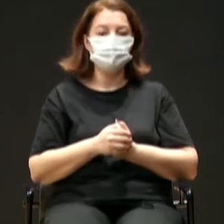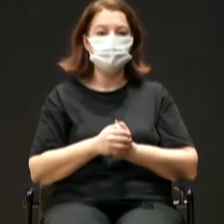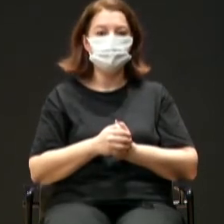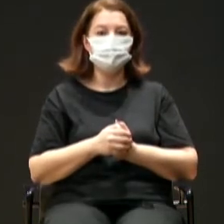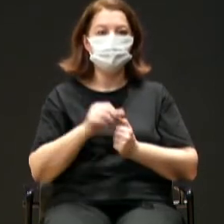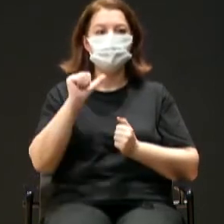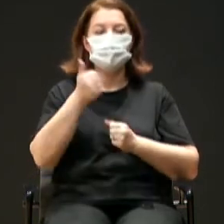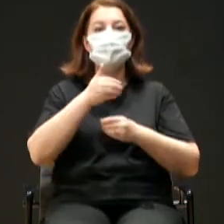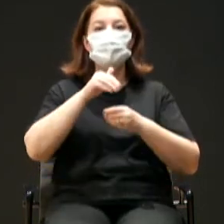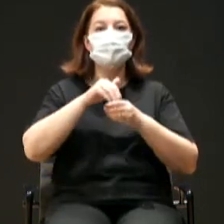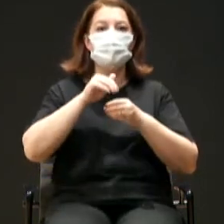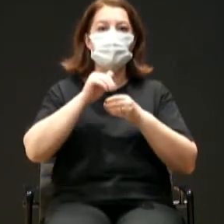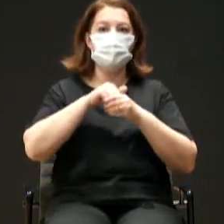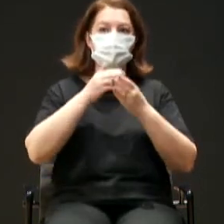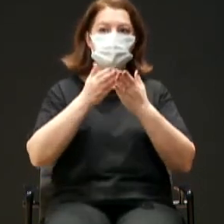Değerli meclis,